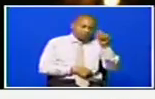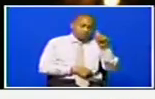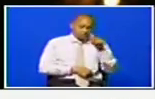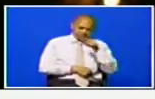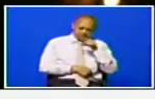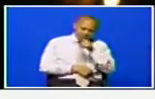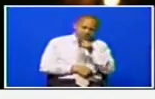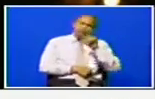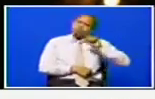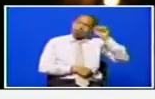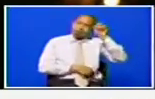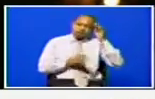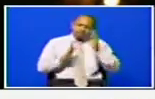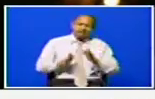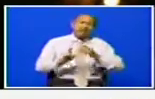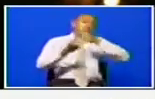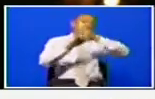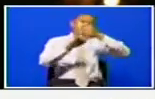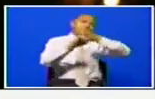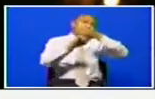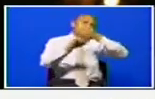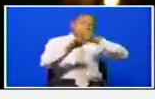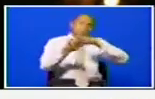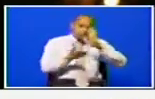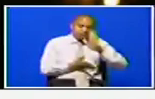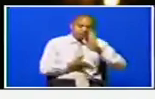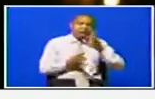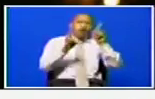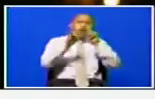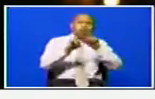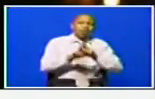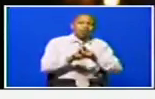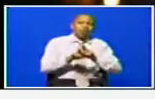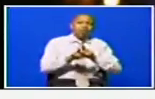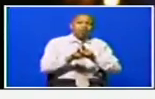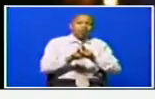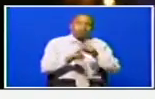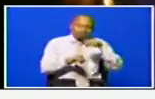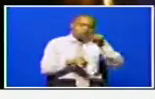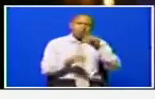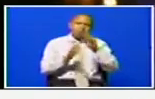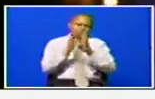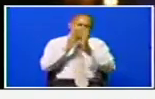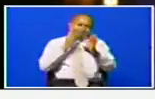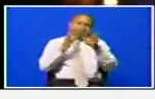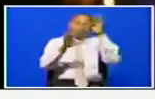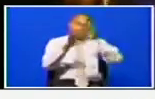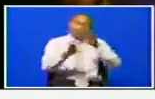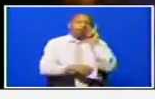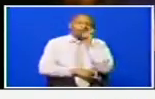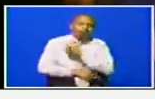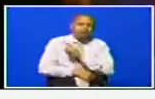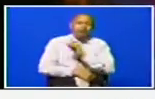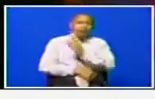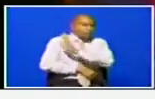hawa wanasiasa tumewapigania, tumewapigania hata tukaenda nini tukaenda vituoni tukapiga kura zetu. Sasa na